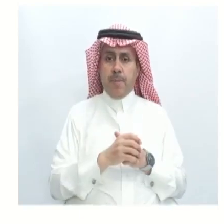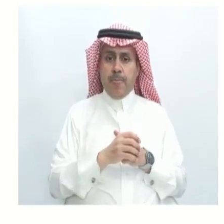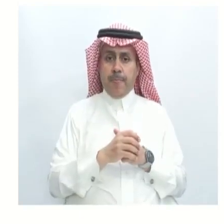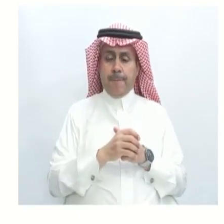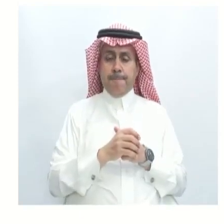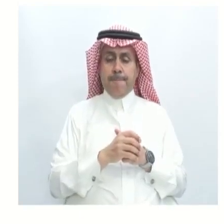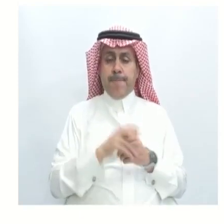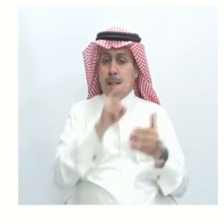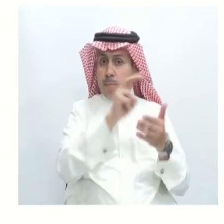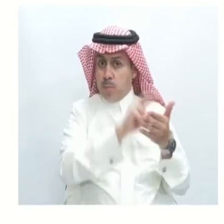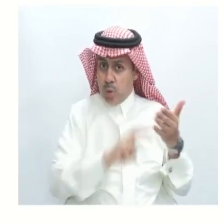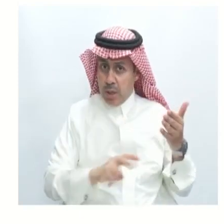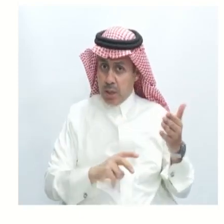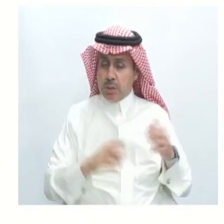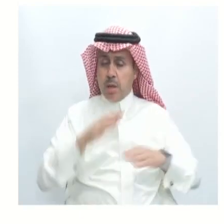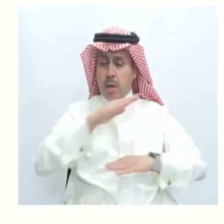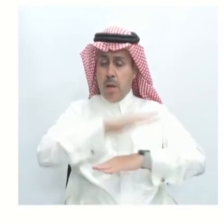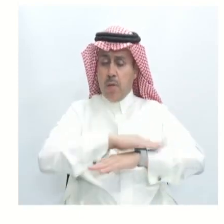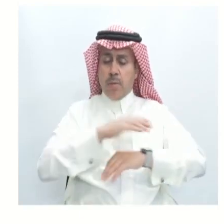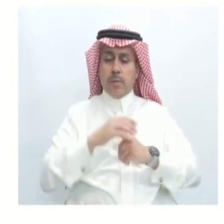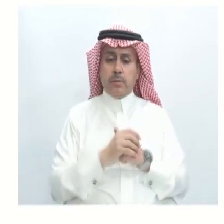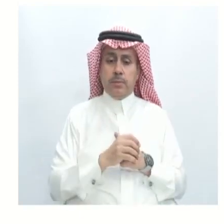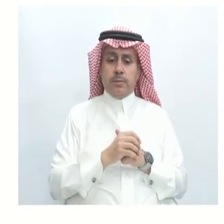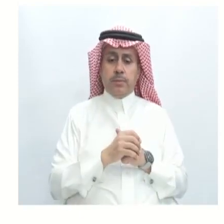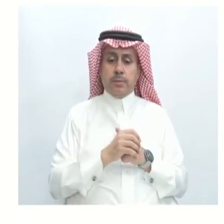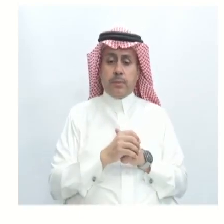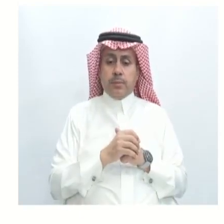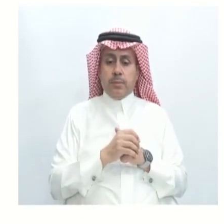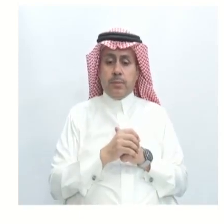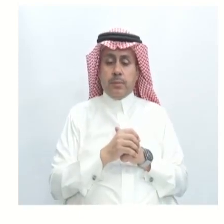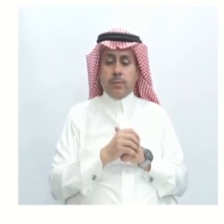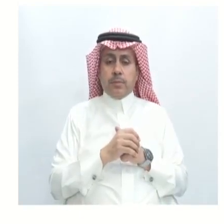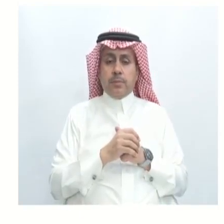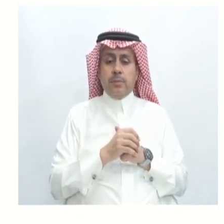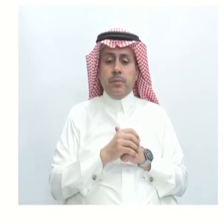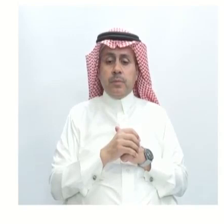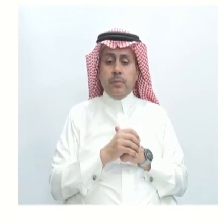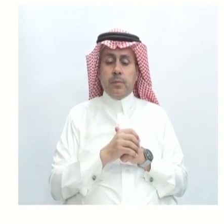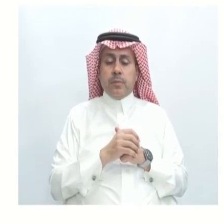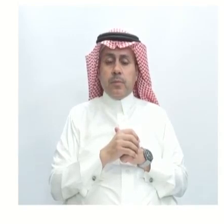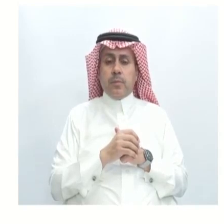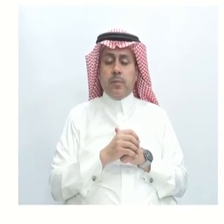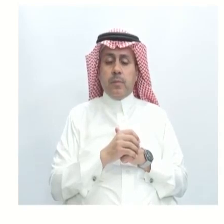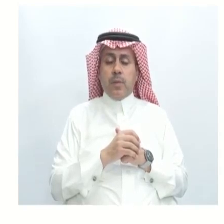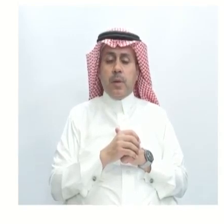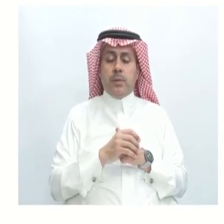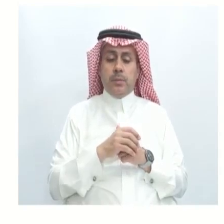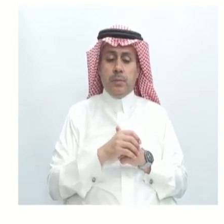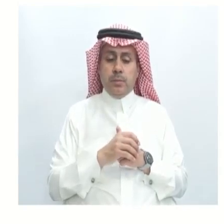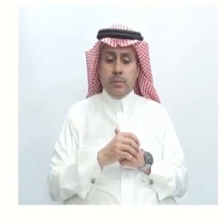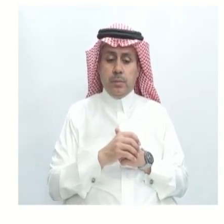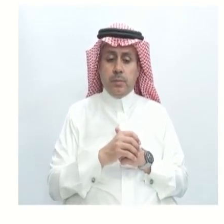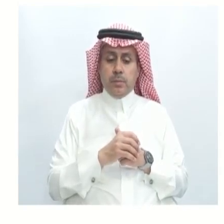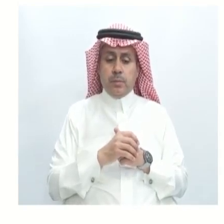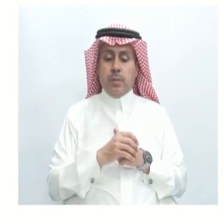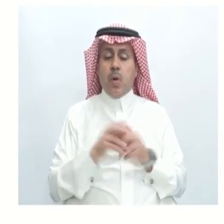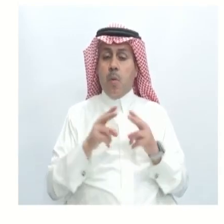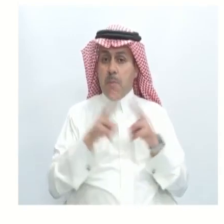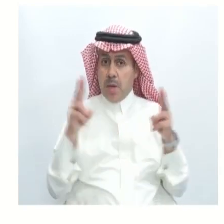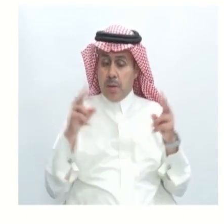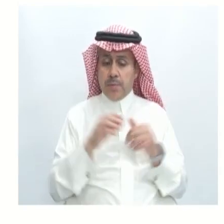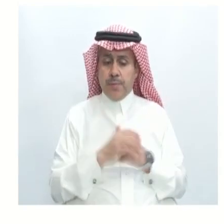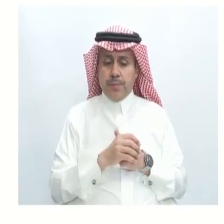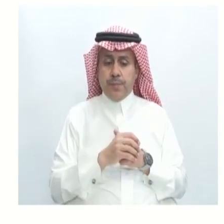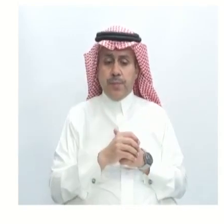ملخص النظام وما تضمنوا هذا النظام وهو نظام الاساسي للحكومه والنظام الاساسي للحكومه وقد ذكرنا